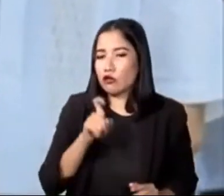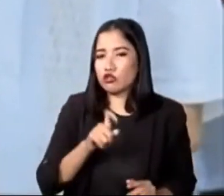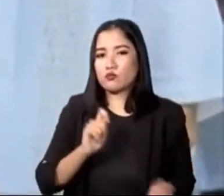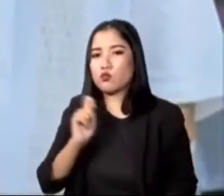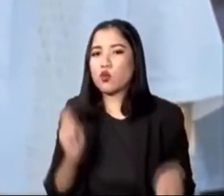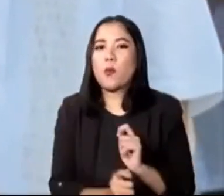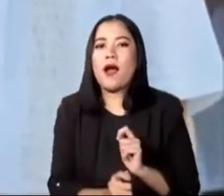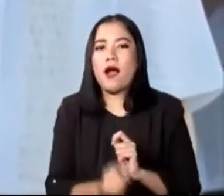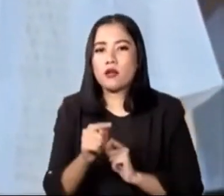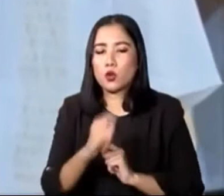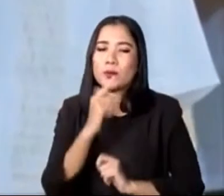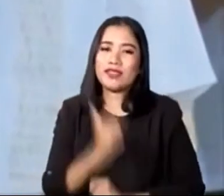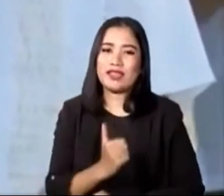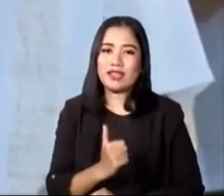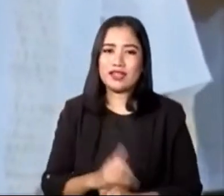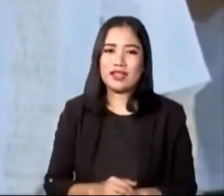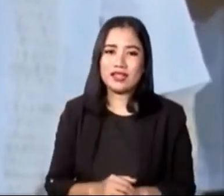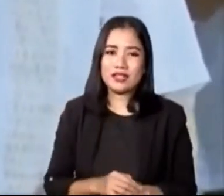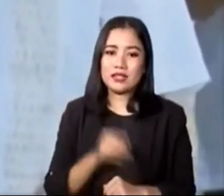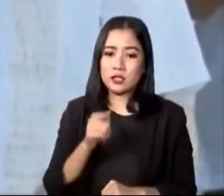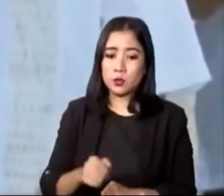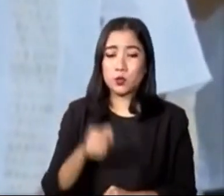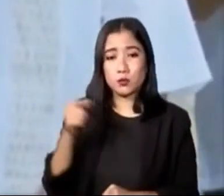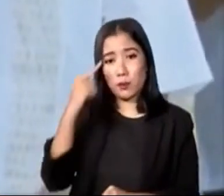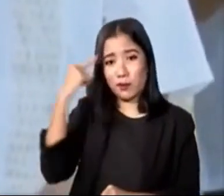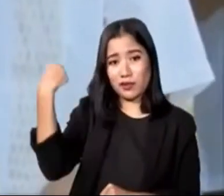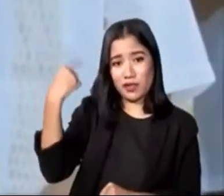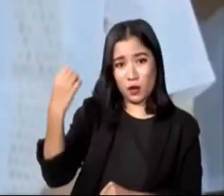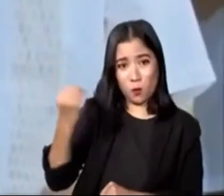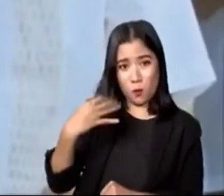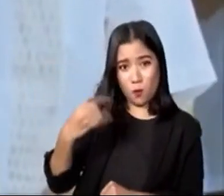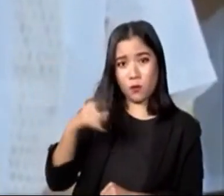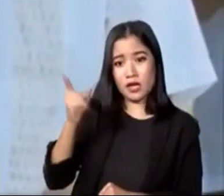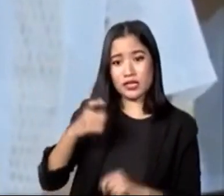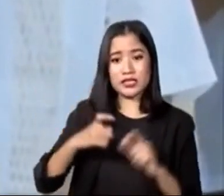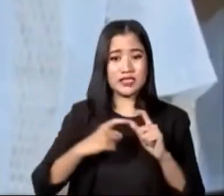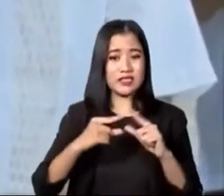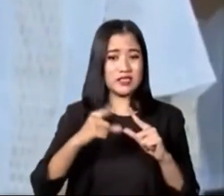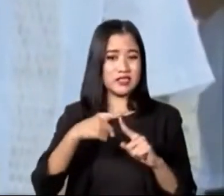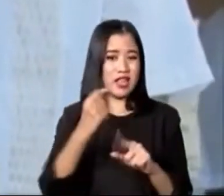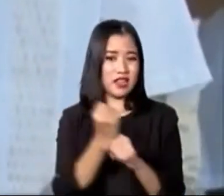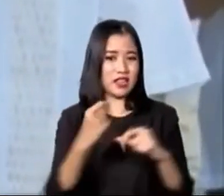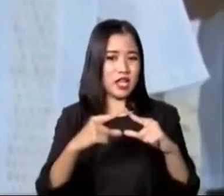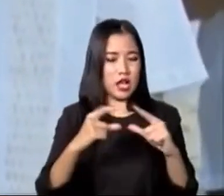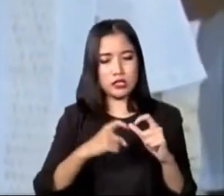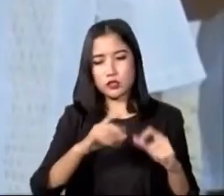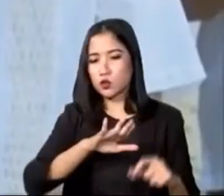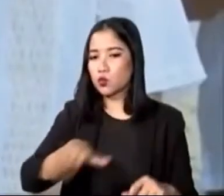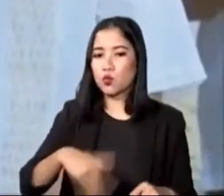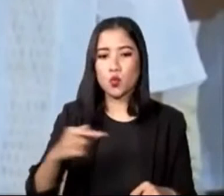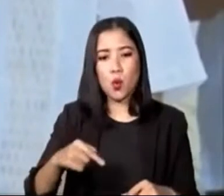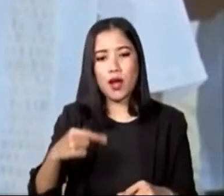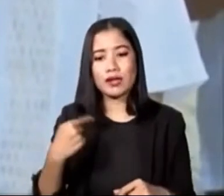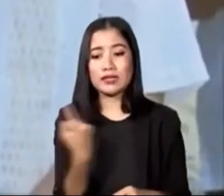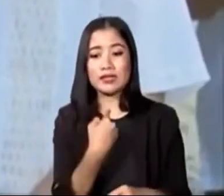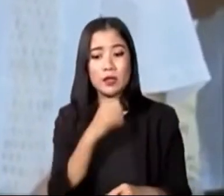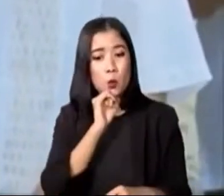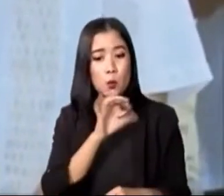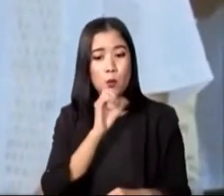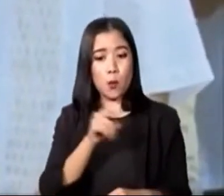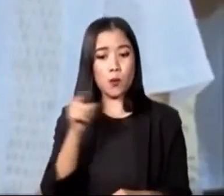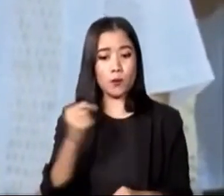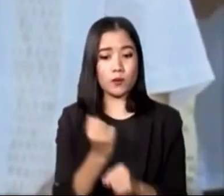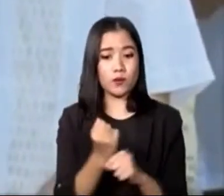selalu disampaikan oleh pemerintah, Satgas, dan Kementerian Kesehatan. Dan semuanya saya kira selalu menyampaikan bahwa